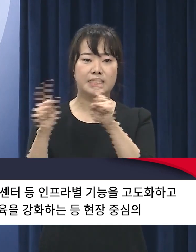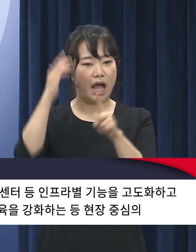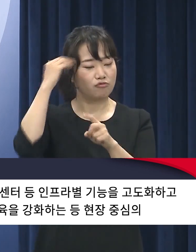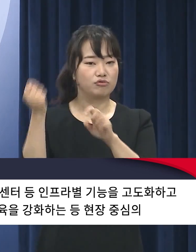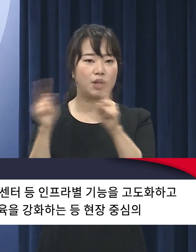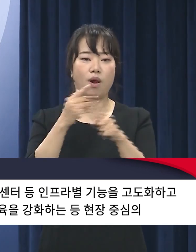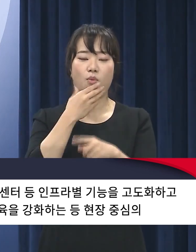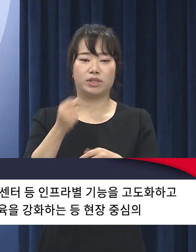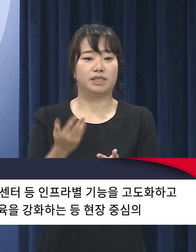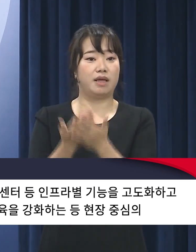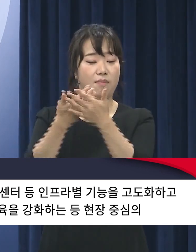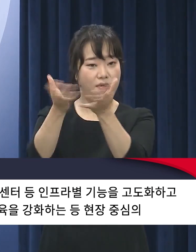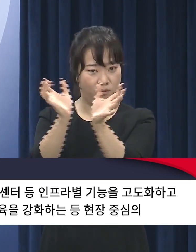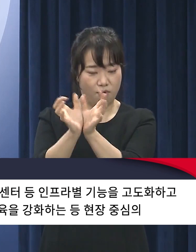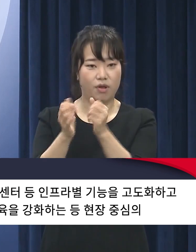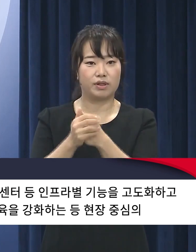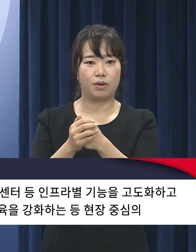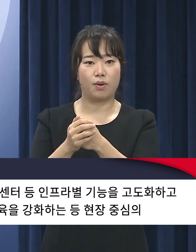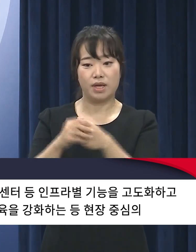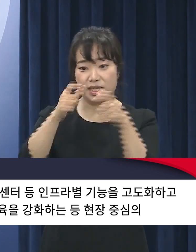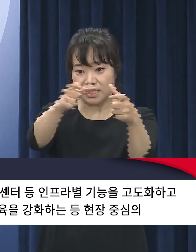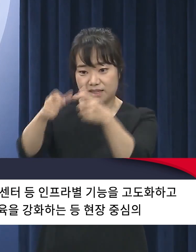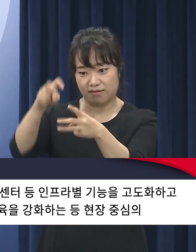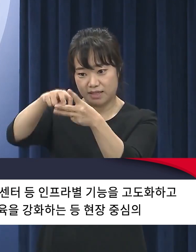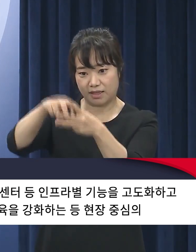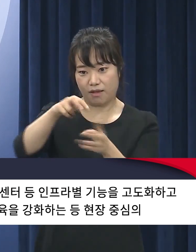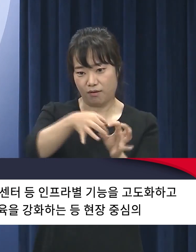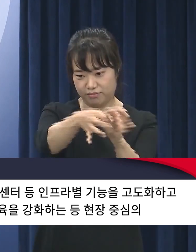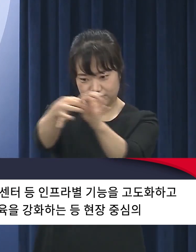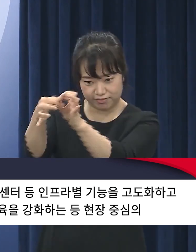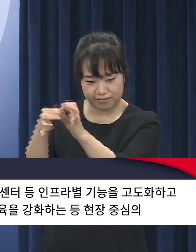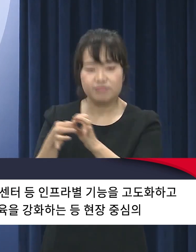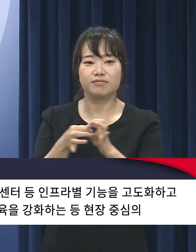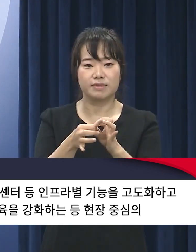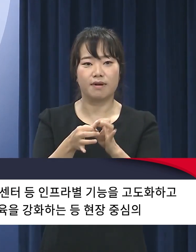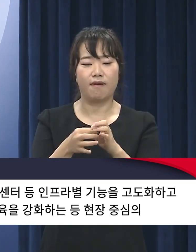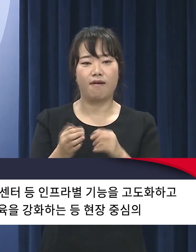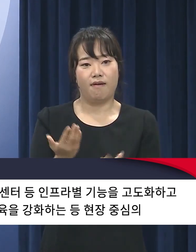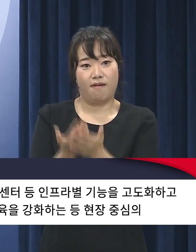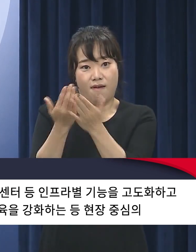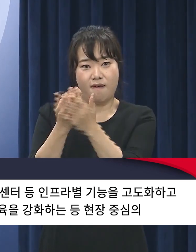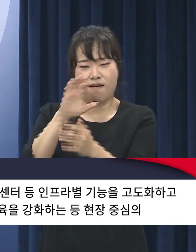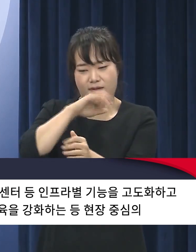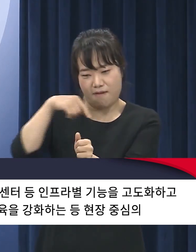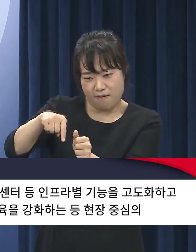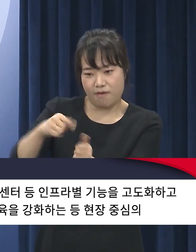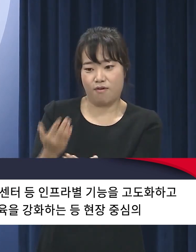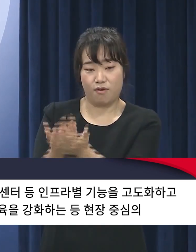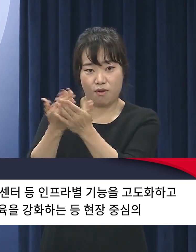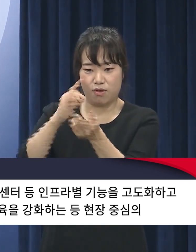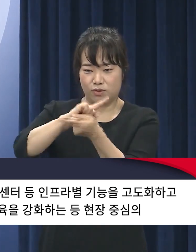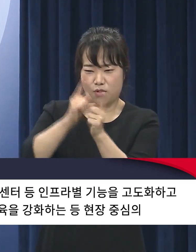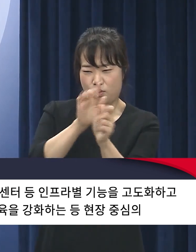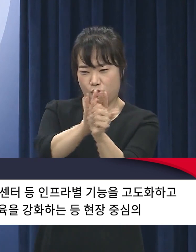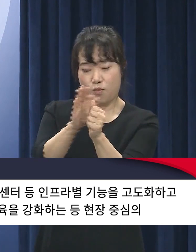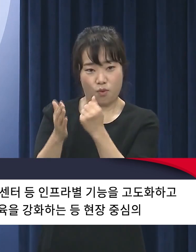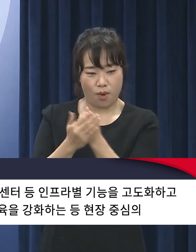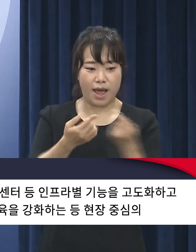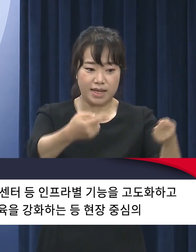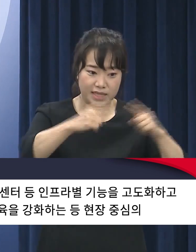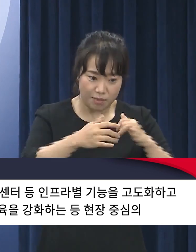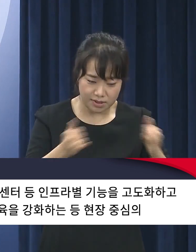한국자활복지개발은 광역 지역 자활센터 등 인프라별 기능을 고도화하고 유기적 협력을 강화하여